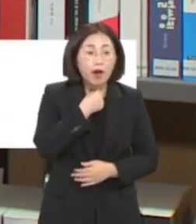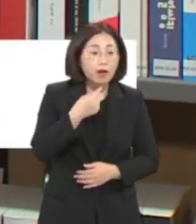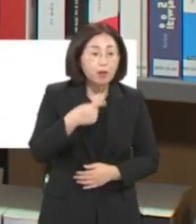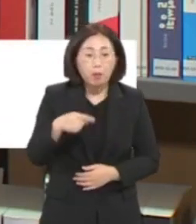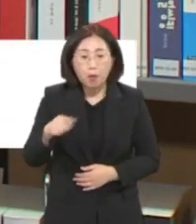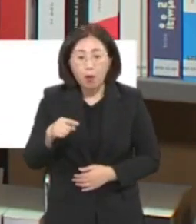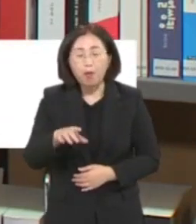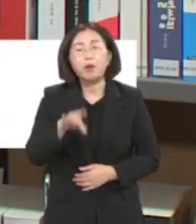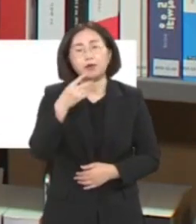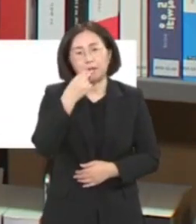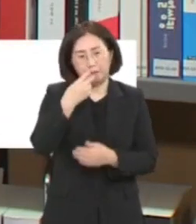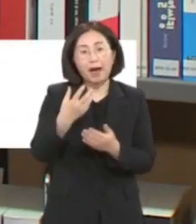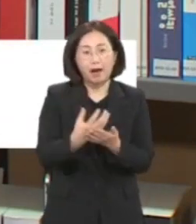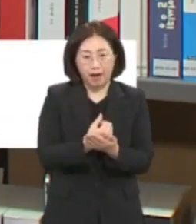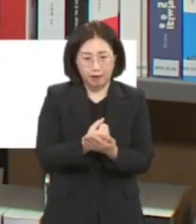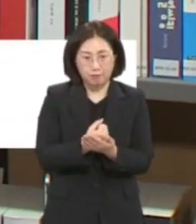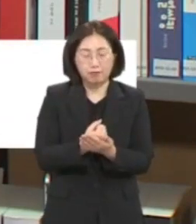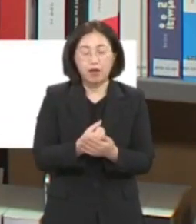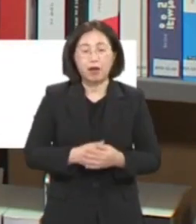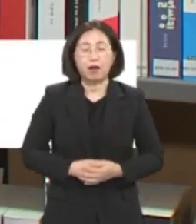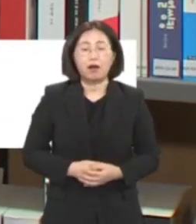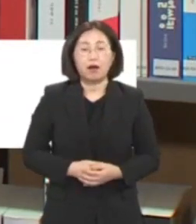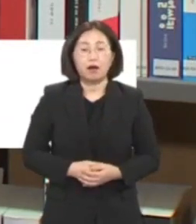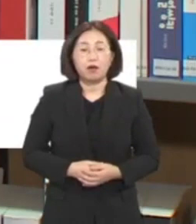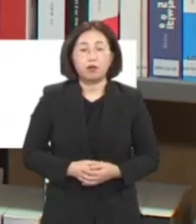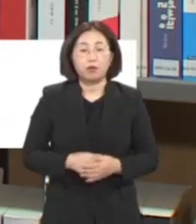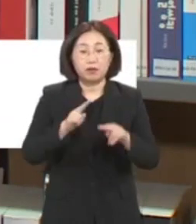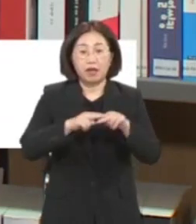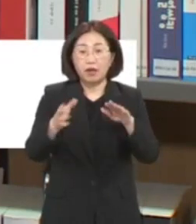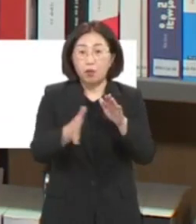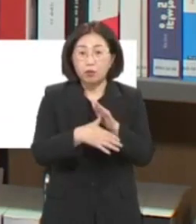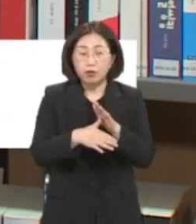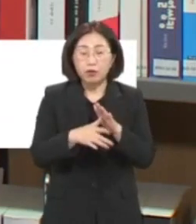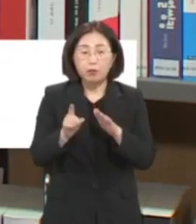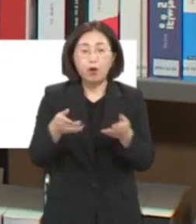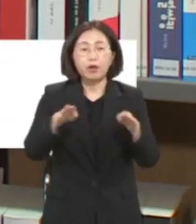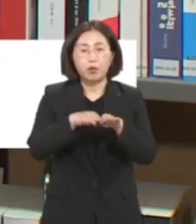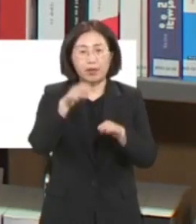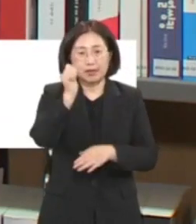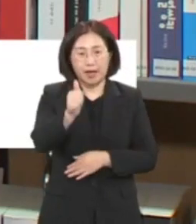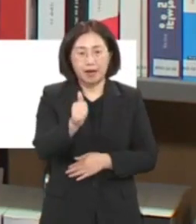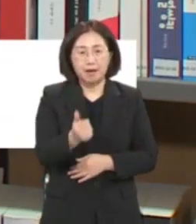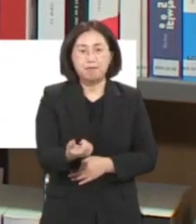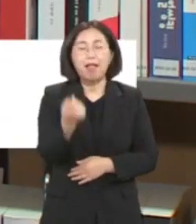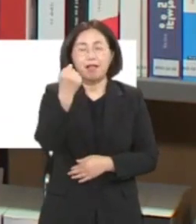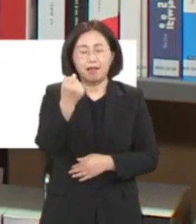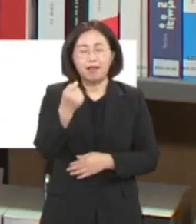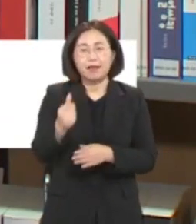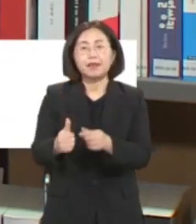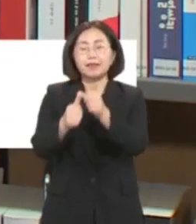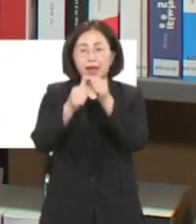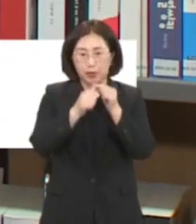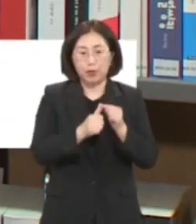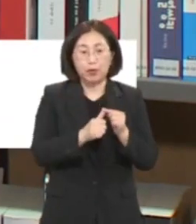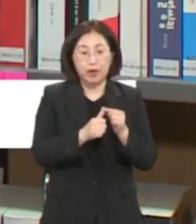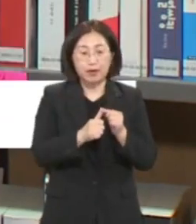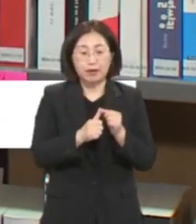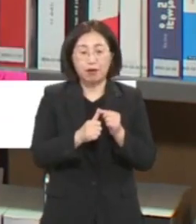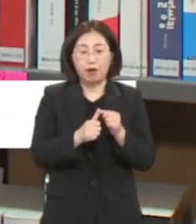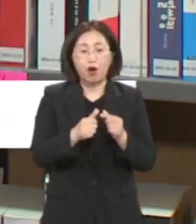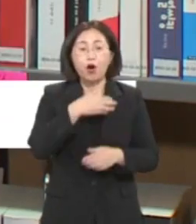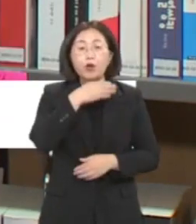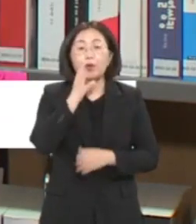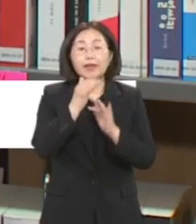먼저 파악하고 최근 이제이 공석이 되었던 기관장을 빨리 채용해서 그분이